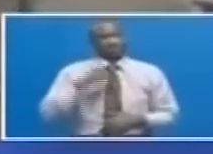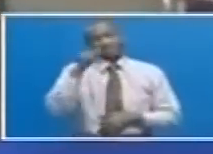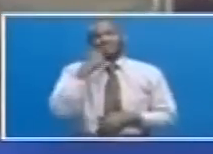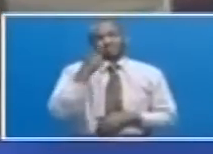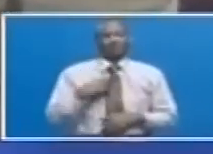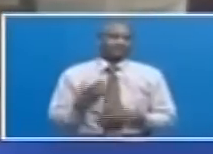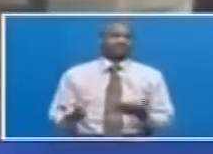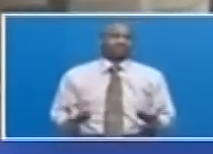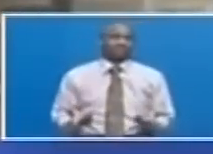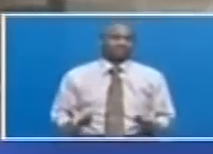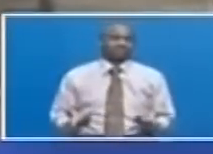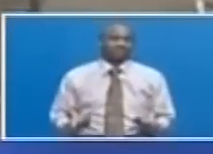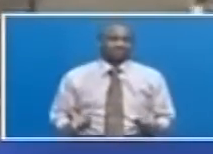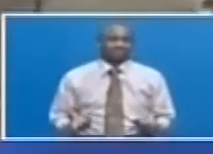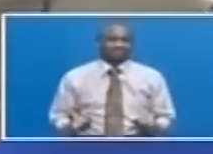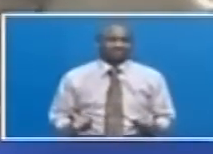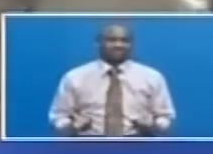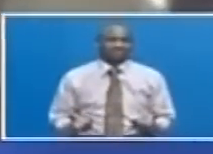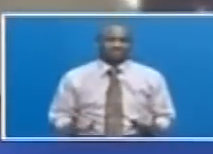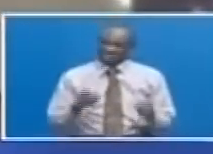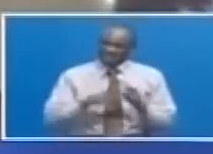na mutama mutama gani?